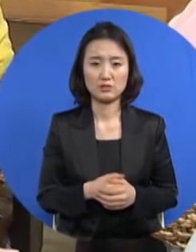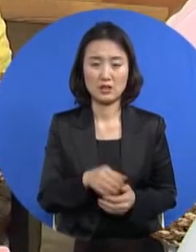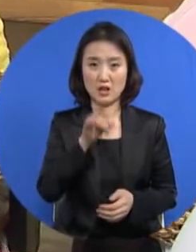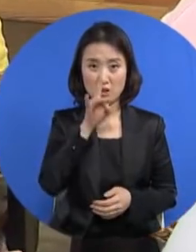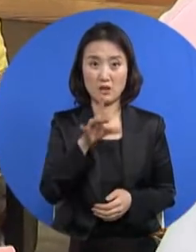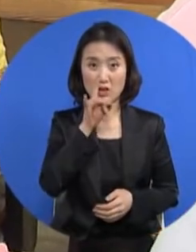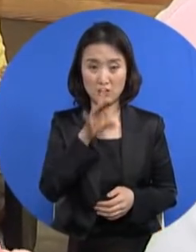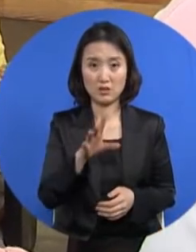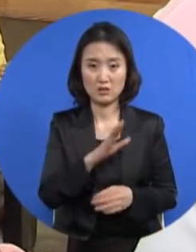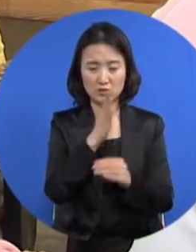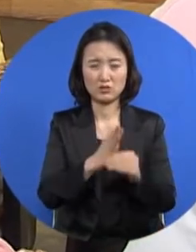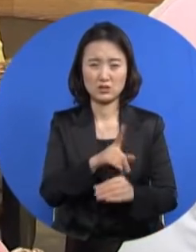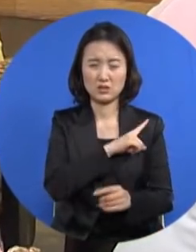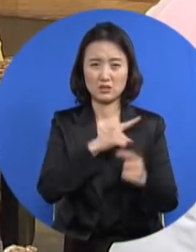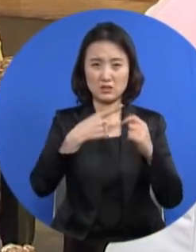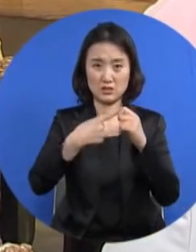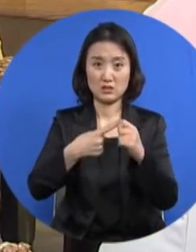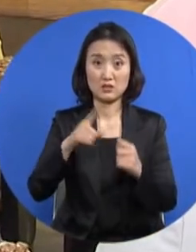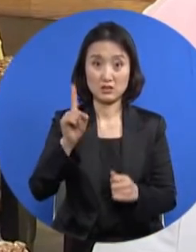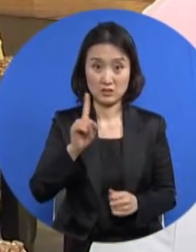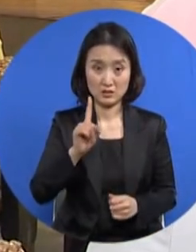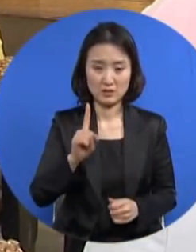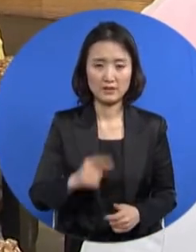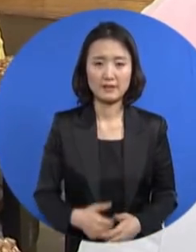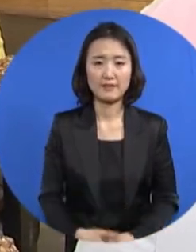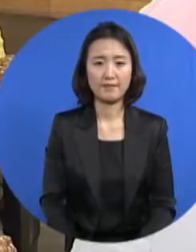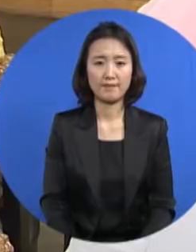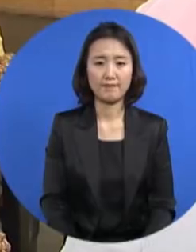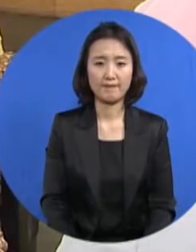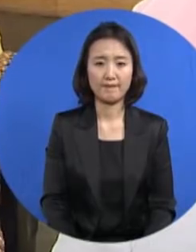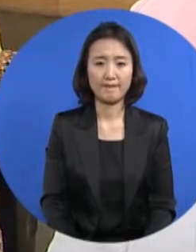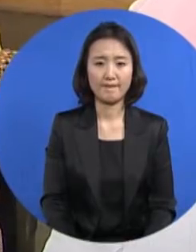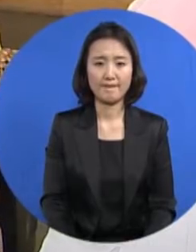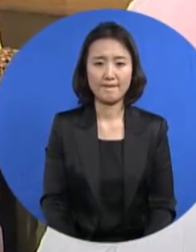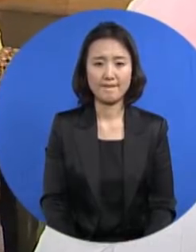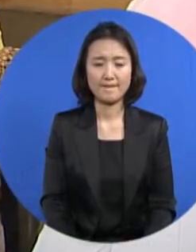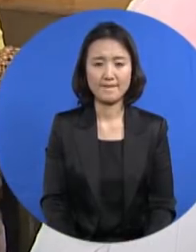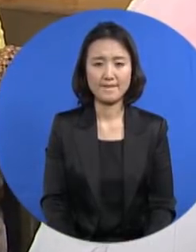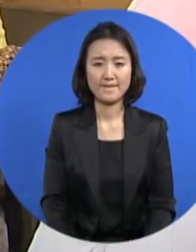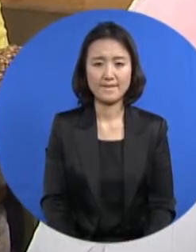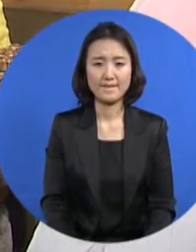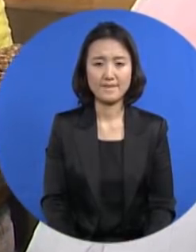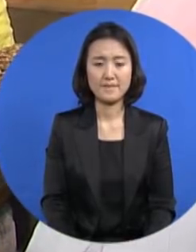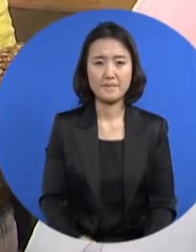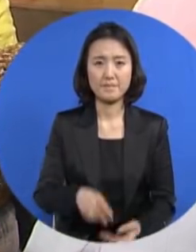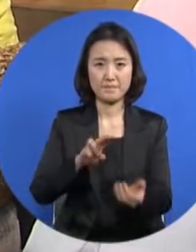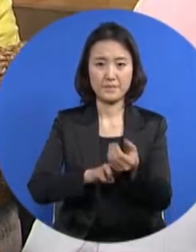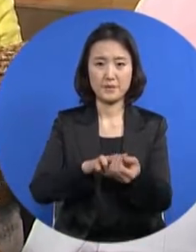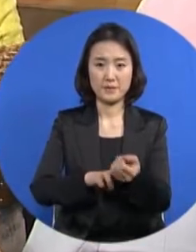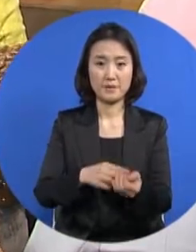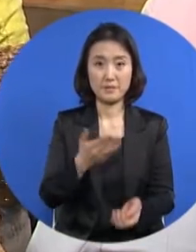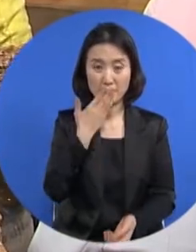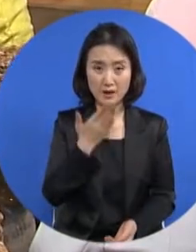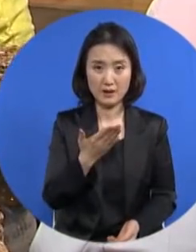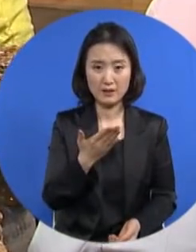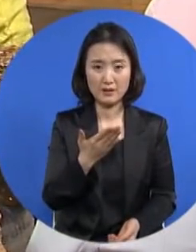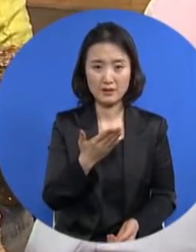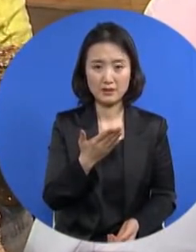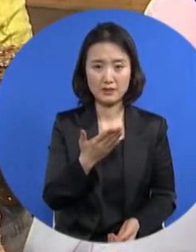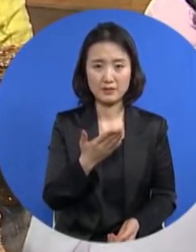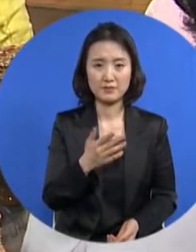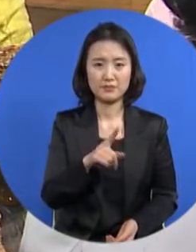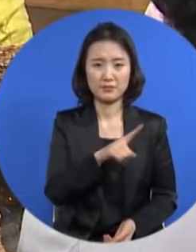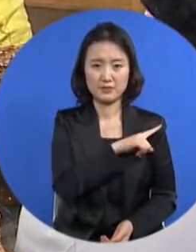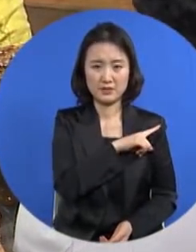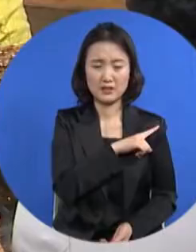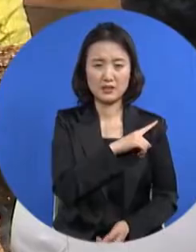것 같다는 것 중에 첫 번째 제일 그럴싸한 이유가 뭐냐면 초밥은 너네 아니라도 베스트셀러다. 제일 잘